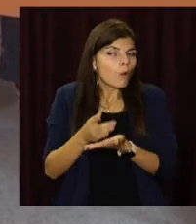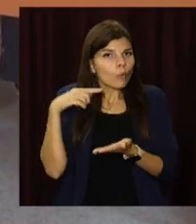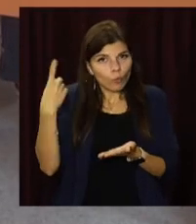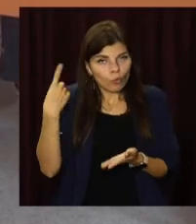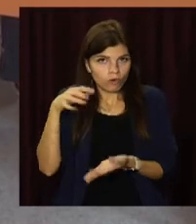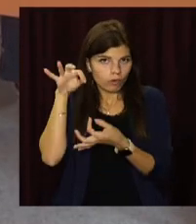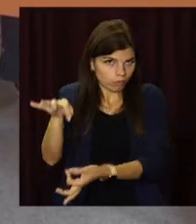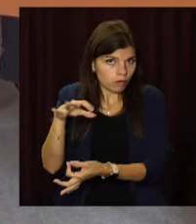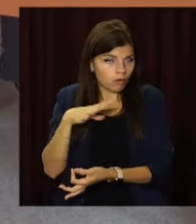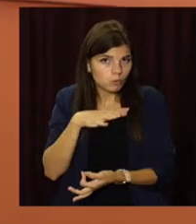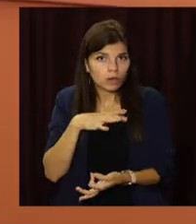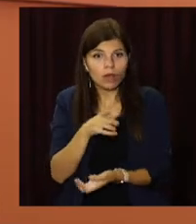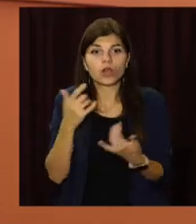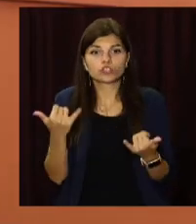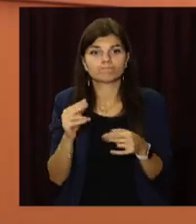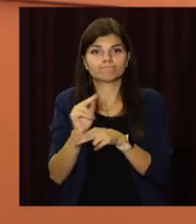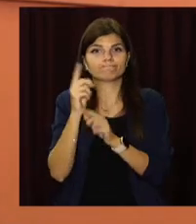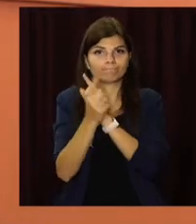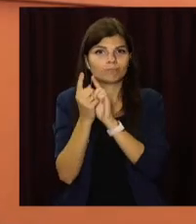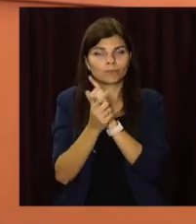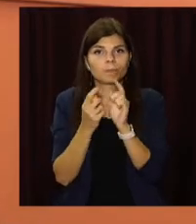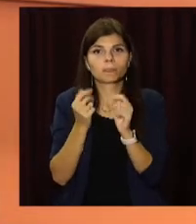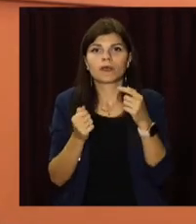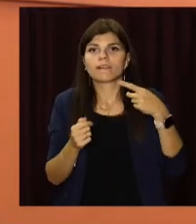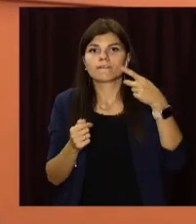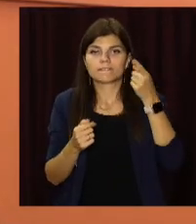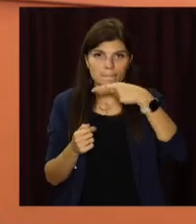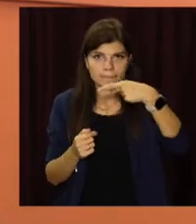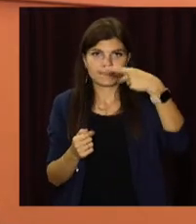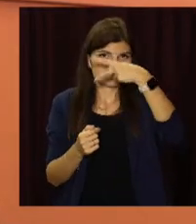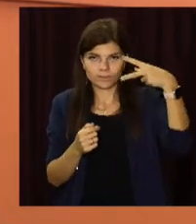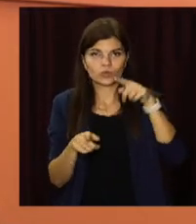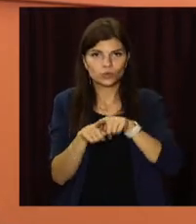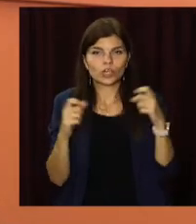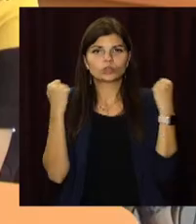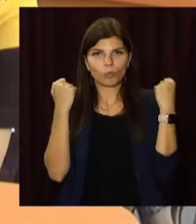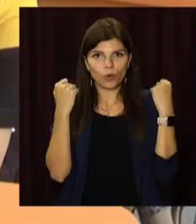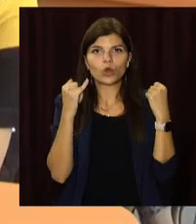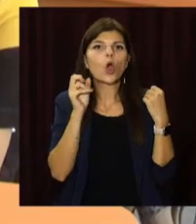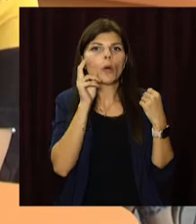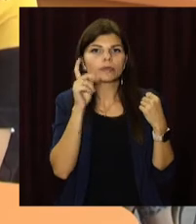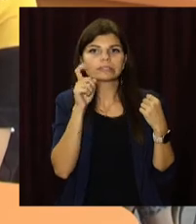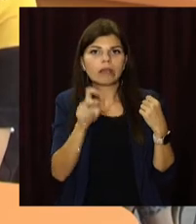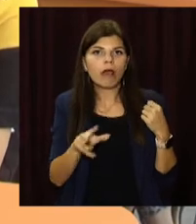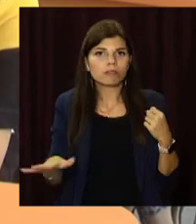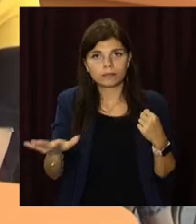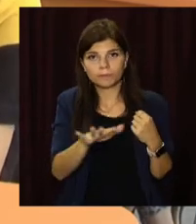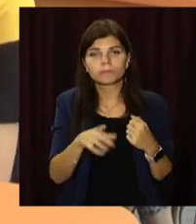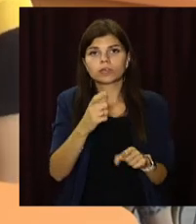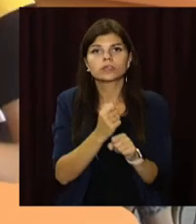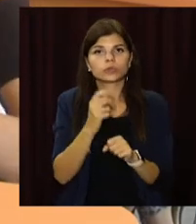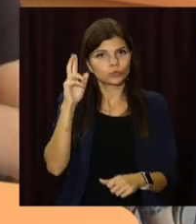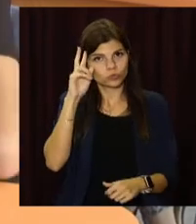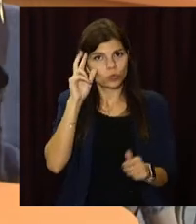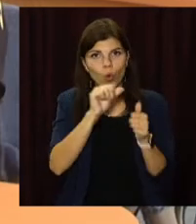закладу. Підрядники оновили навчальні кабінети на обох поверхах, модернізували спортивну та обідню зали. Зробили